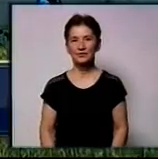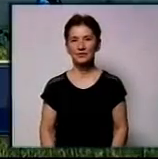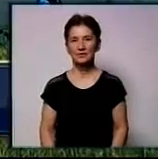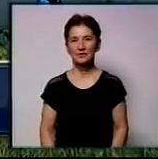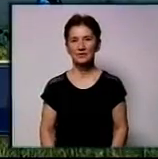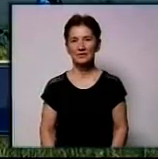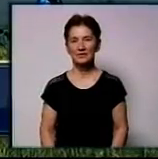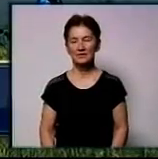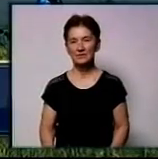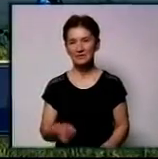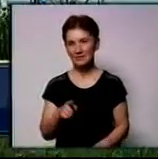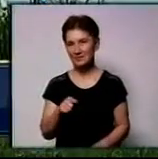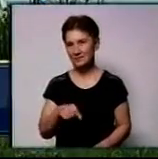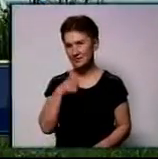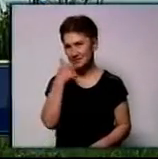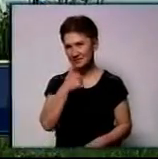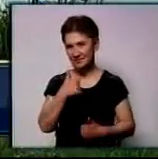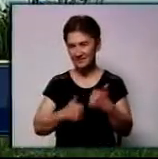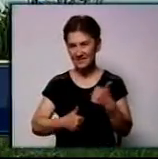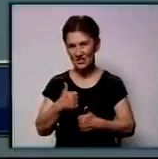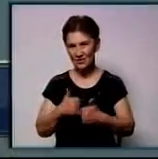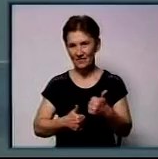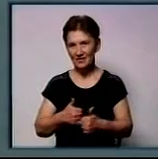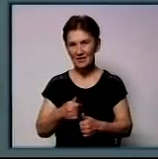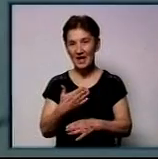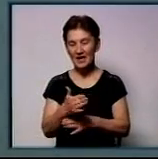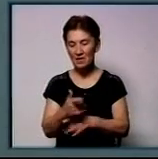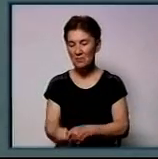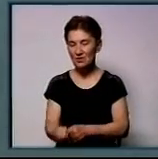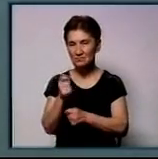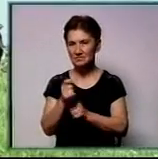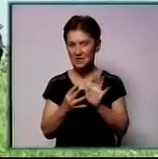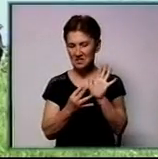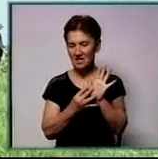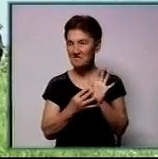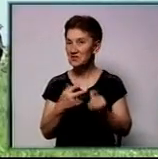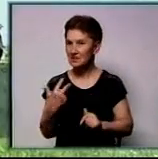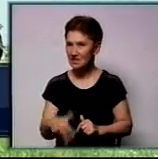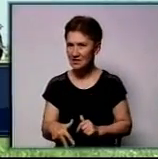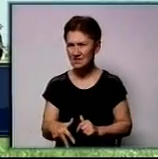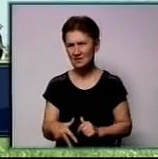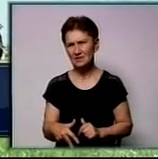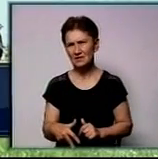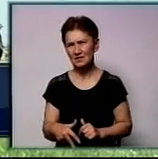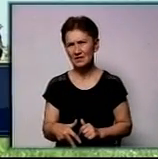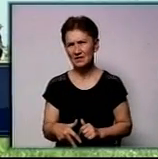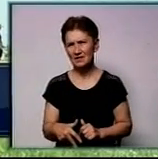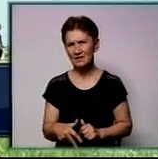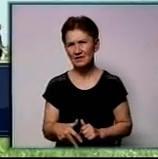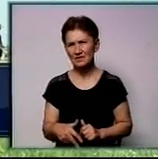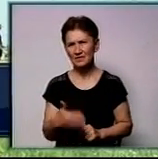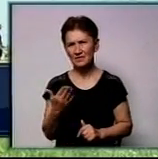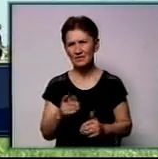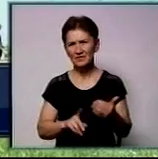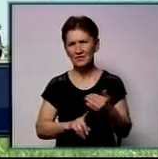Це учасники цьогорічного риболовного фестивалю. Ловити рибу почали о 9:30. Ловлю риби поплавцевою вудкою, значить, для